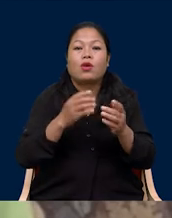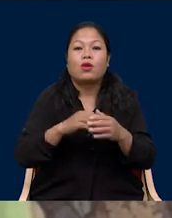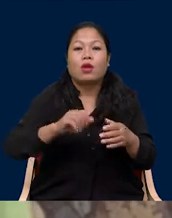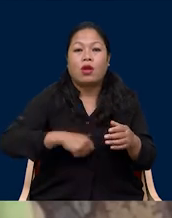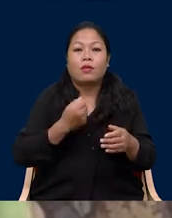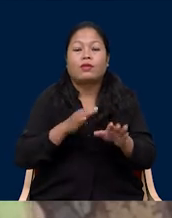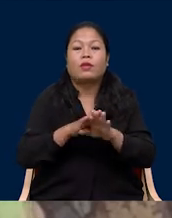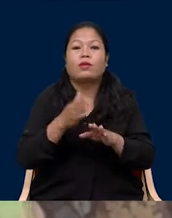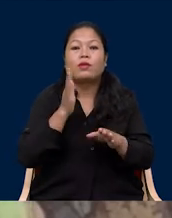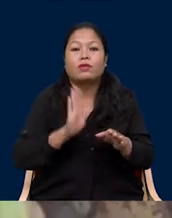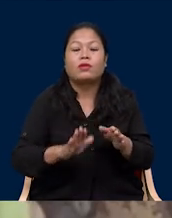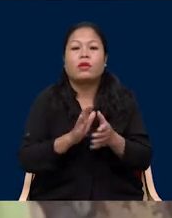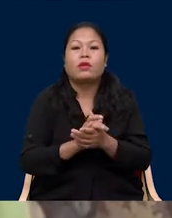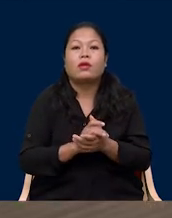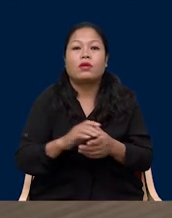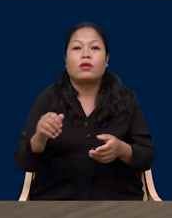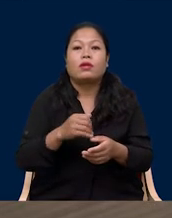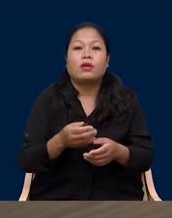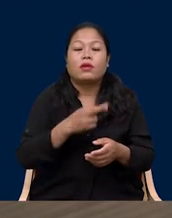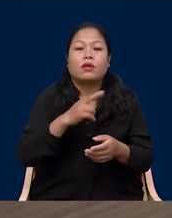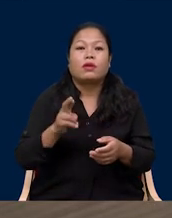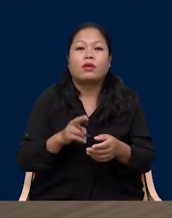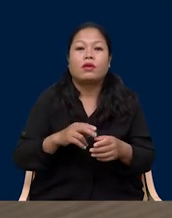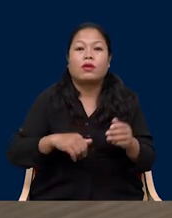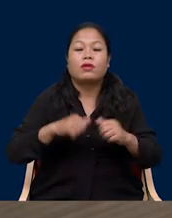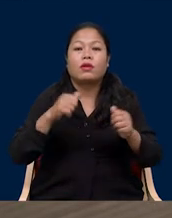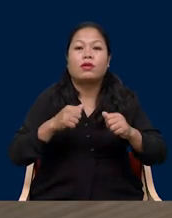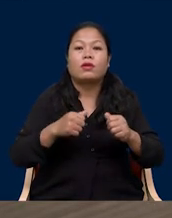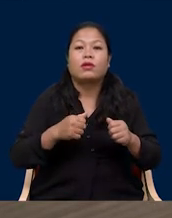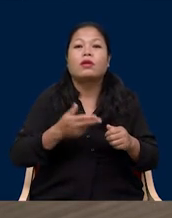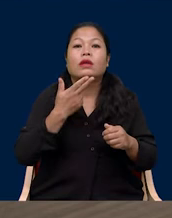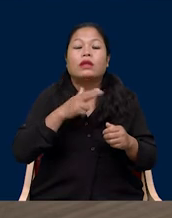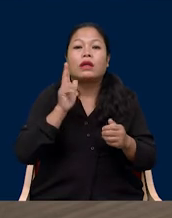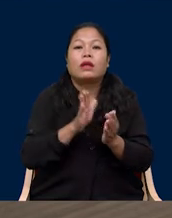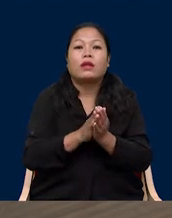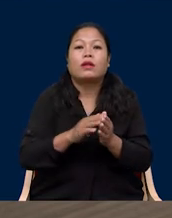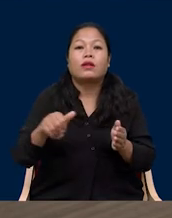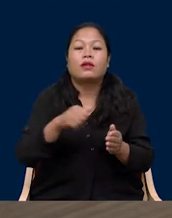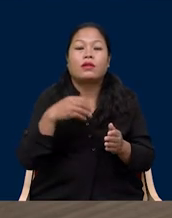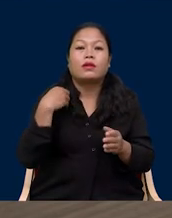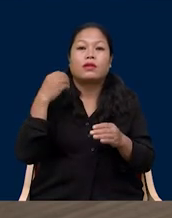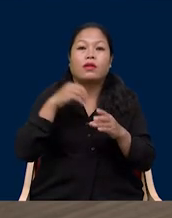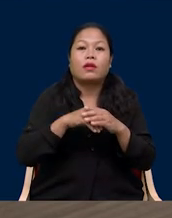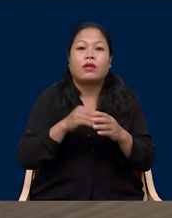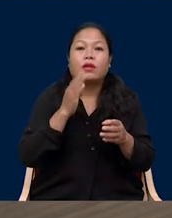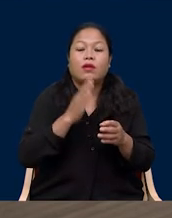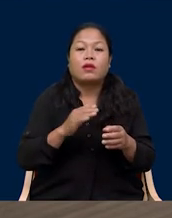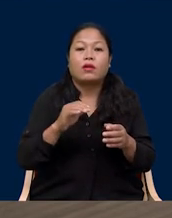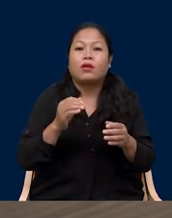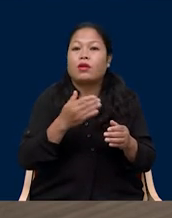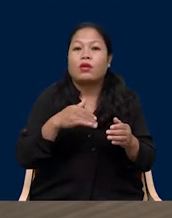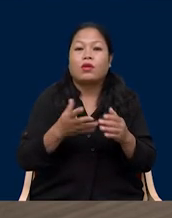कि भन्ने आशंकाहरू छन्। त्यही भएर सायद जति अपेक्षा गरिएको हो त्यति